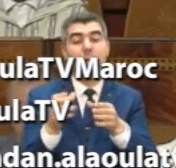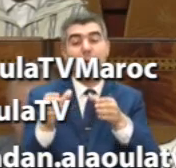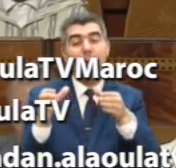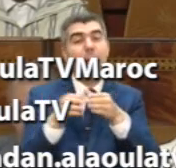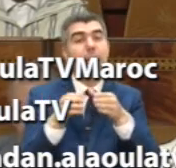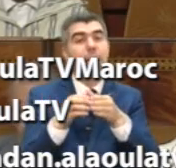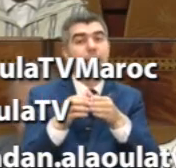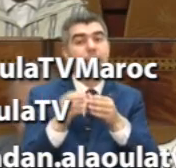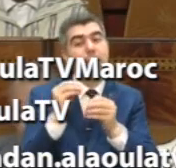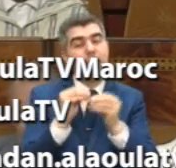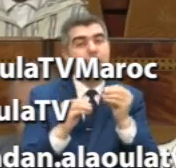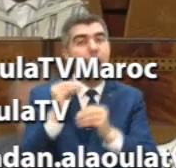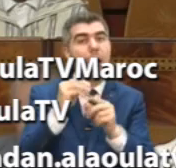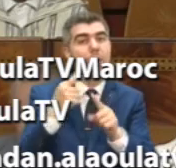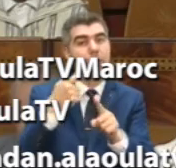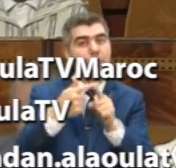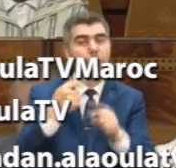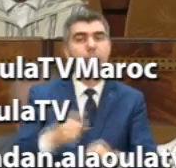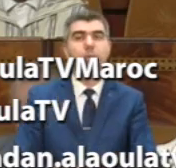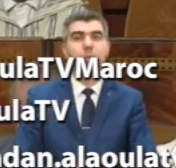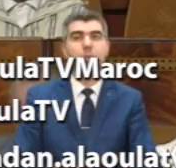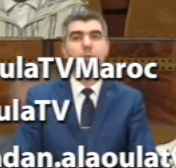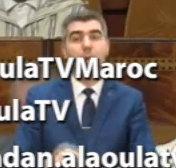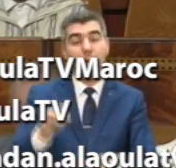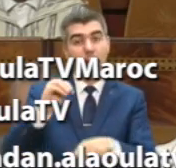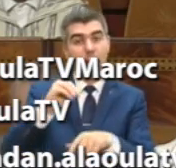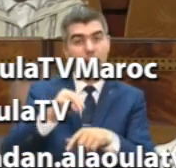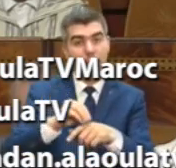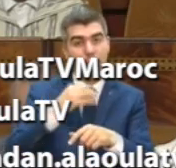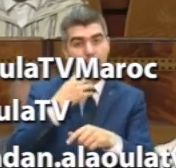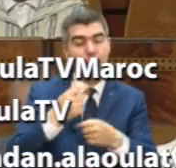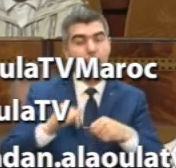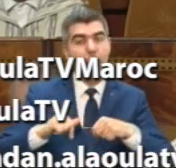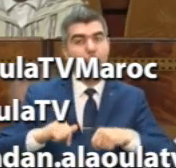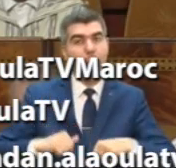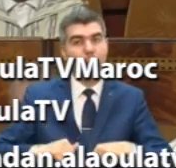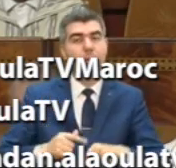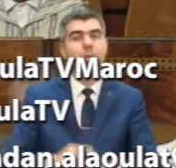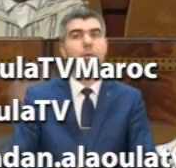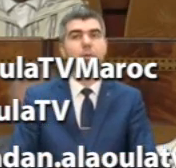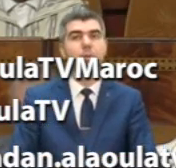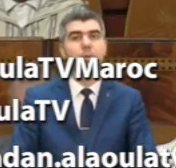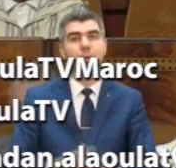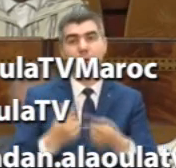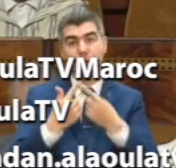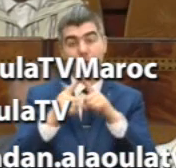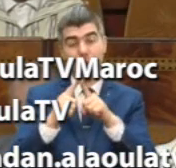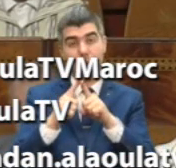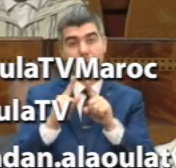بإضافة قاعات. كما نثير انتباهكم السيد الوزير أو نطالبكم